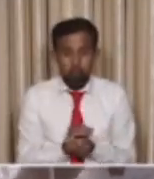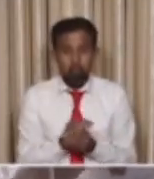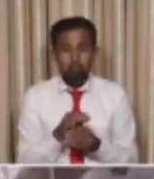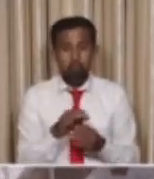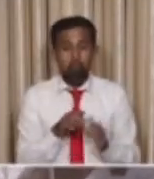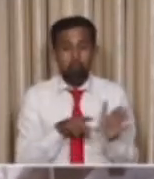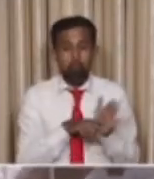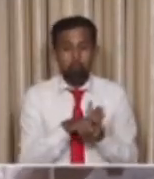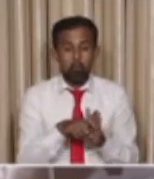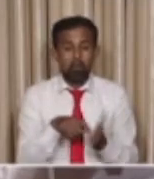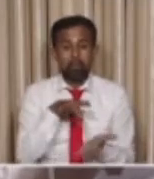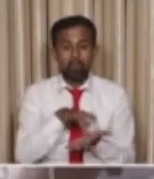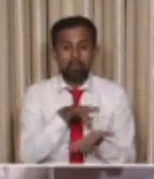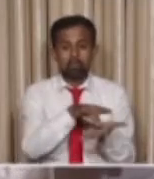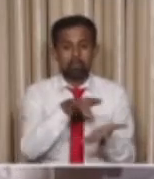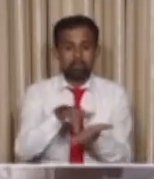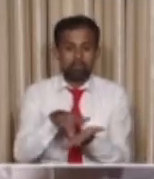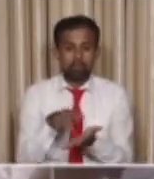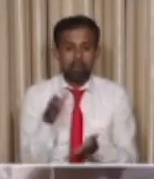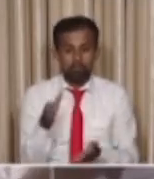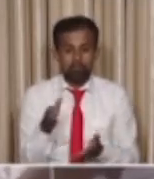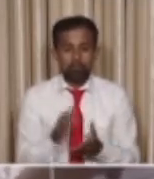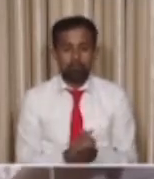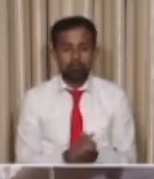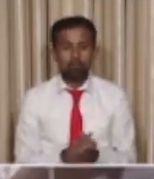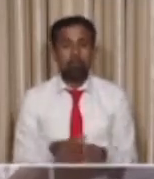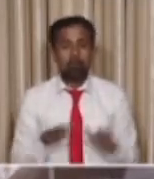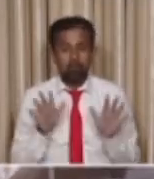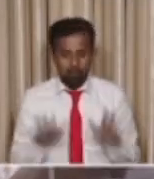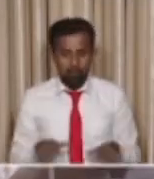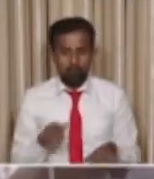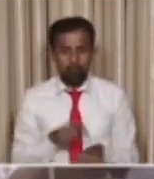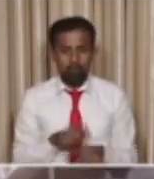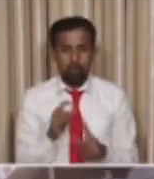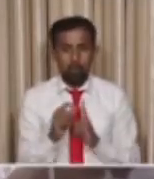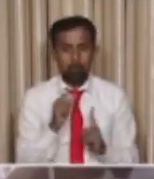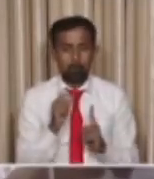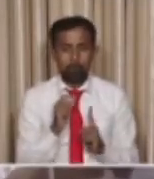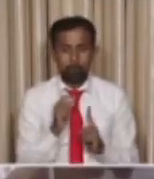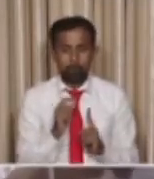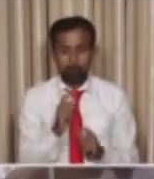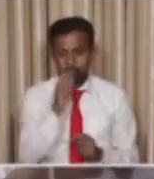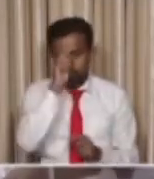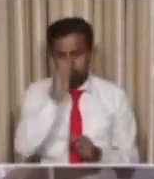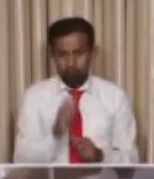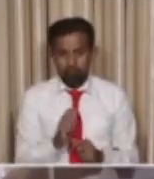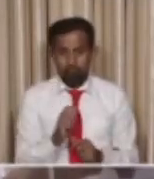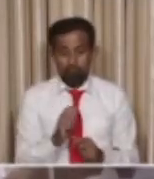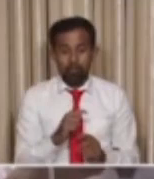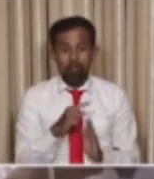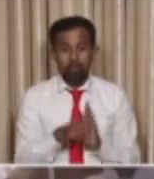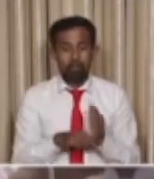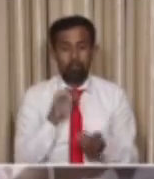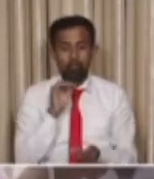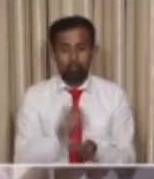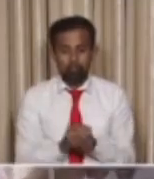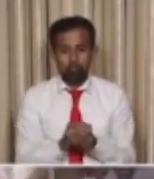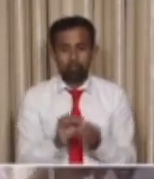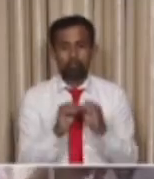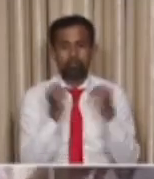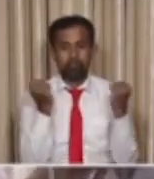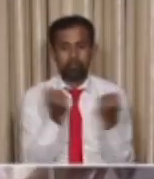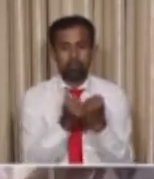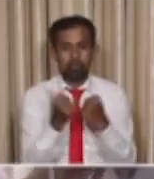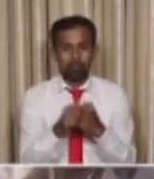පුරාවිද්‍යා ස්ථාන හරහා තමයි මේ දේ කරන්නේ. ඒක නිසා අවසාන වශයෙන් මේ පාර්ලිමේන්තුවේ කර මූලාසනාරූඪ මන්ත්‍රීමනේ ජාතික උරුමයන් පිළිබඳ සංසදයක් නිර්මාණය වුණා